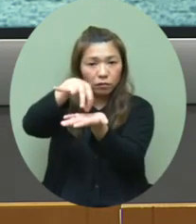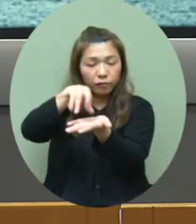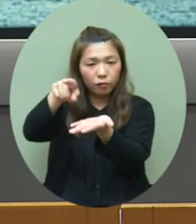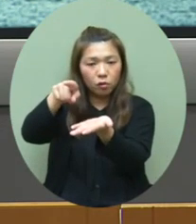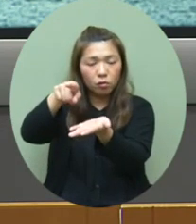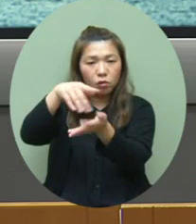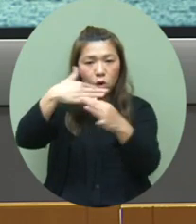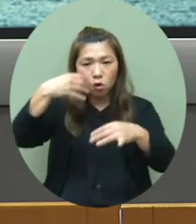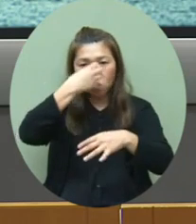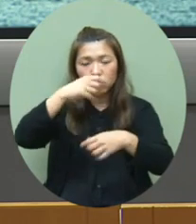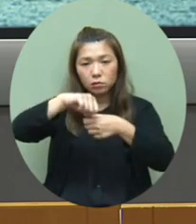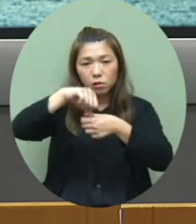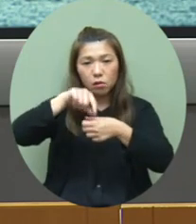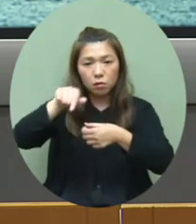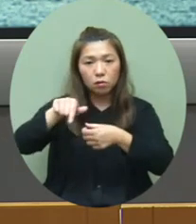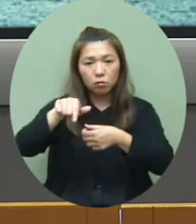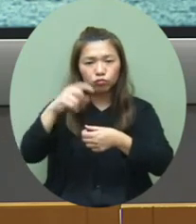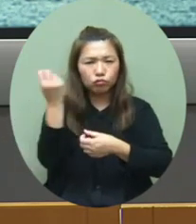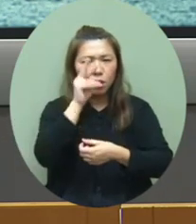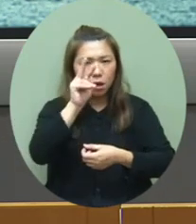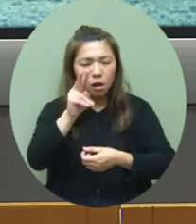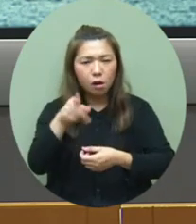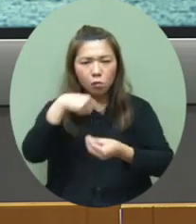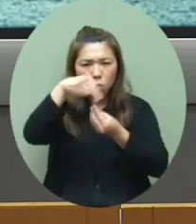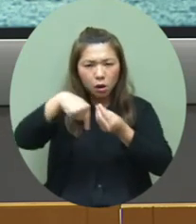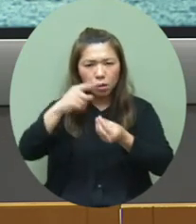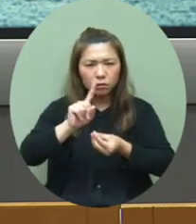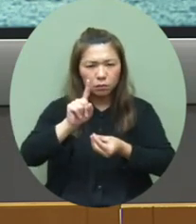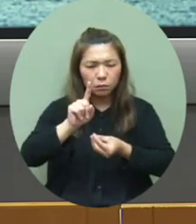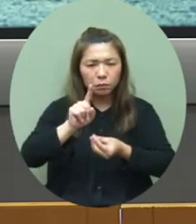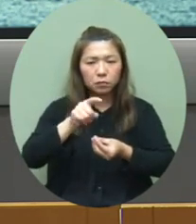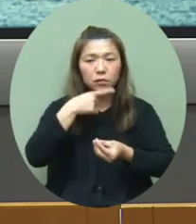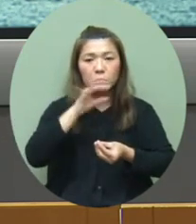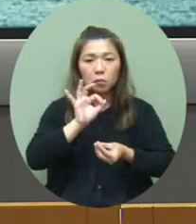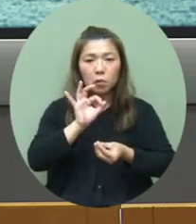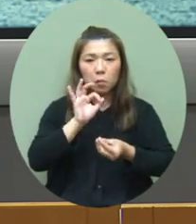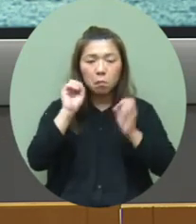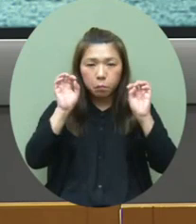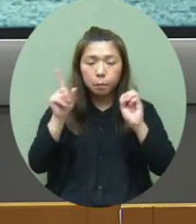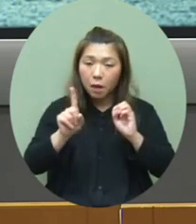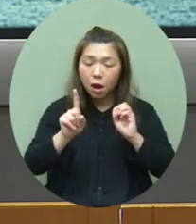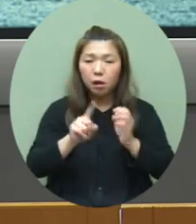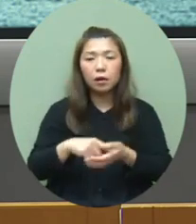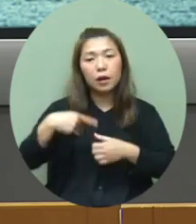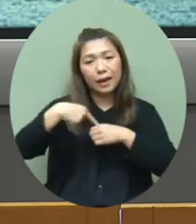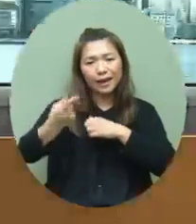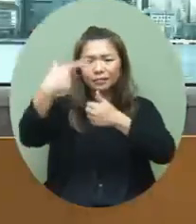So we'll observe what they have found. I will not comment on individual cases. 下一題，